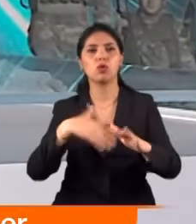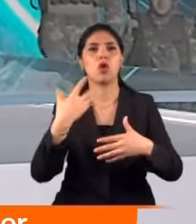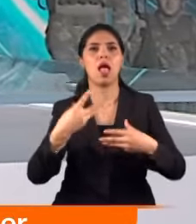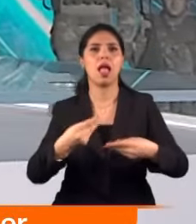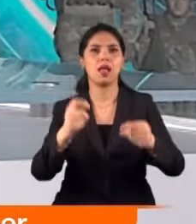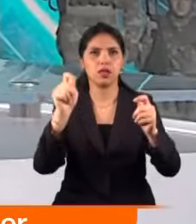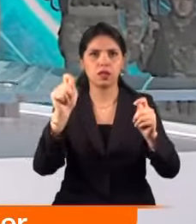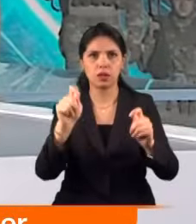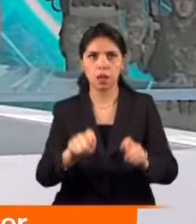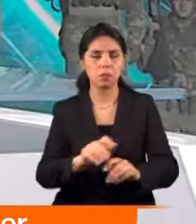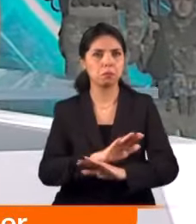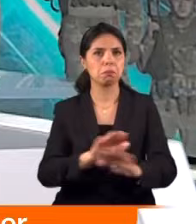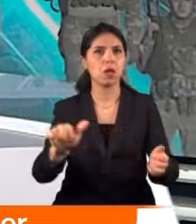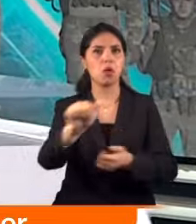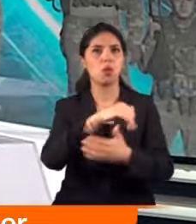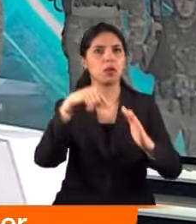Operasyon görüntülerini izleyeceğiz.